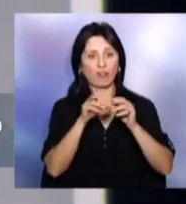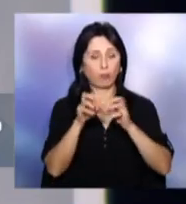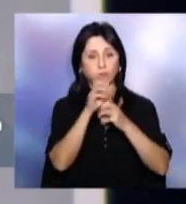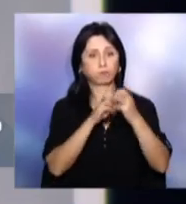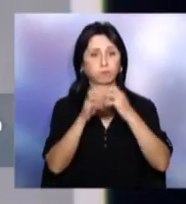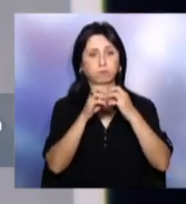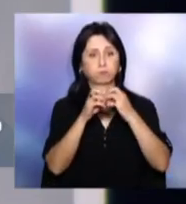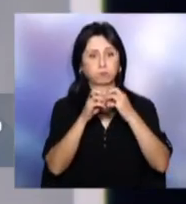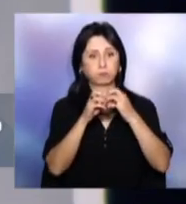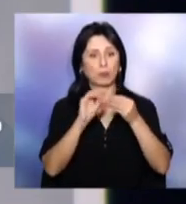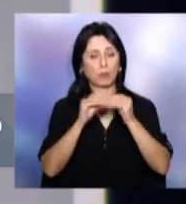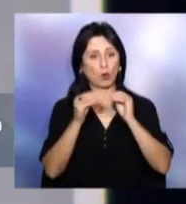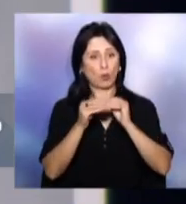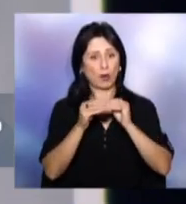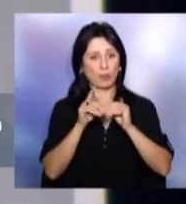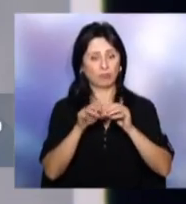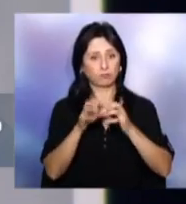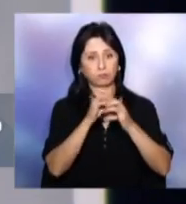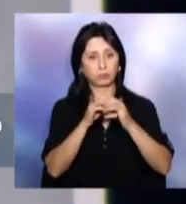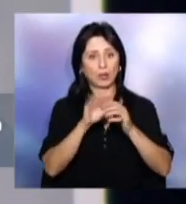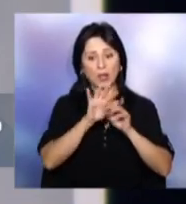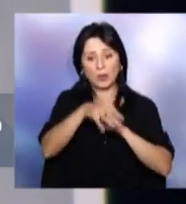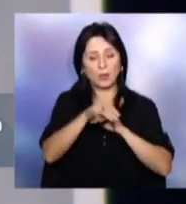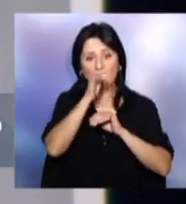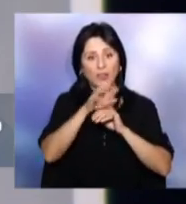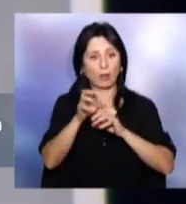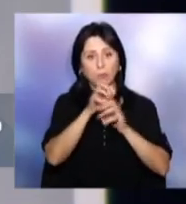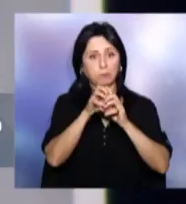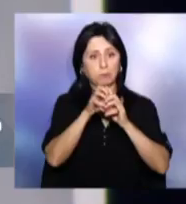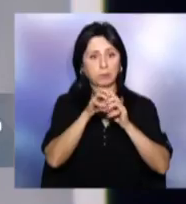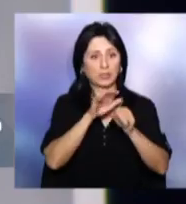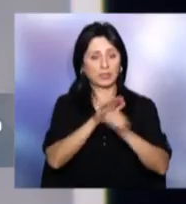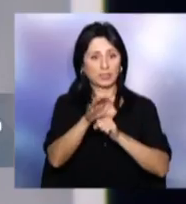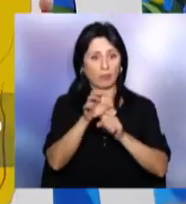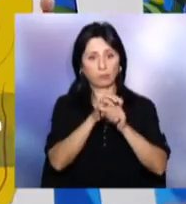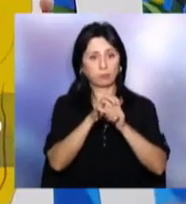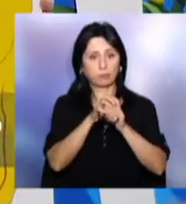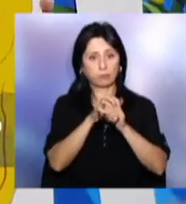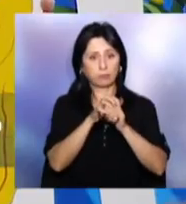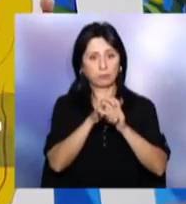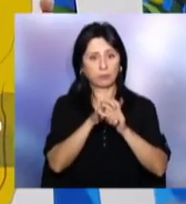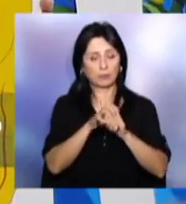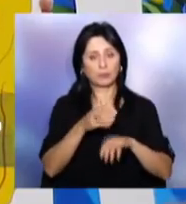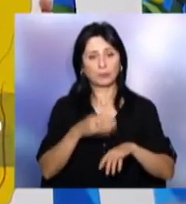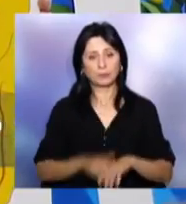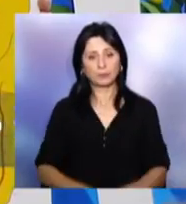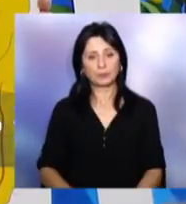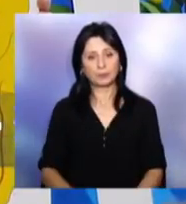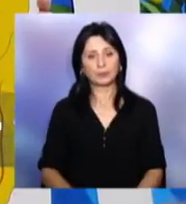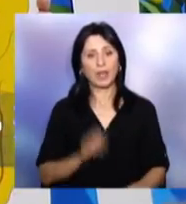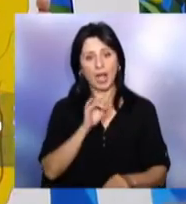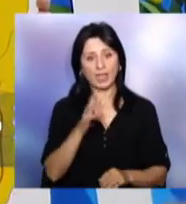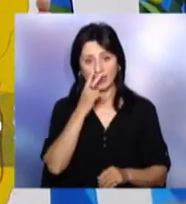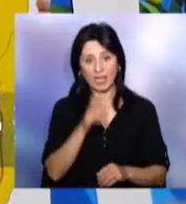შეგუბდეს და აქ პრობლემა კიდევ უფრო დაიძაბოს, ანუ კიდევ უფრო გადაივსოს ეს ჩვენი კოლექტორი და უფრო გამწავდეს შეტევა.